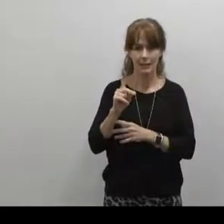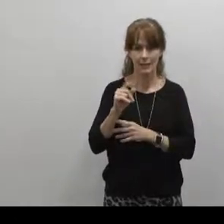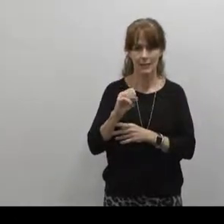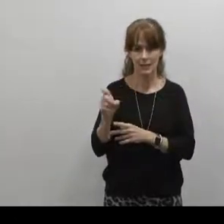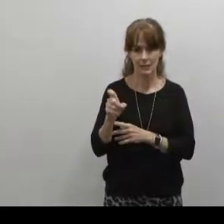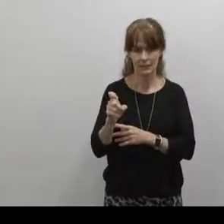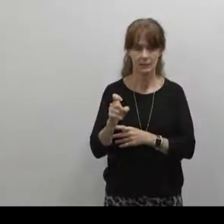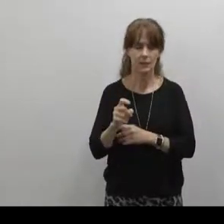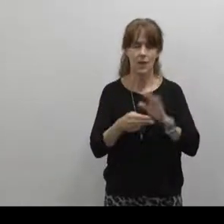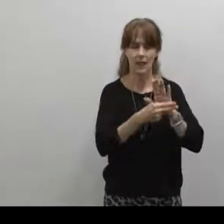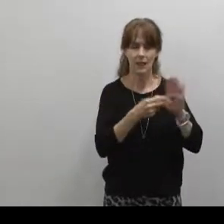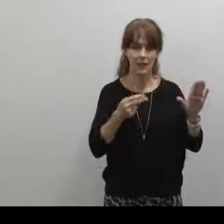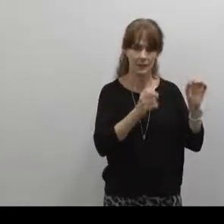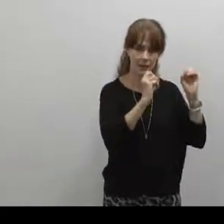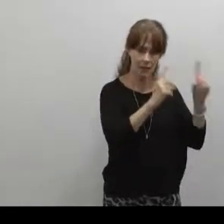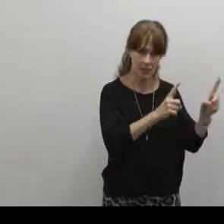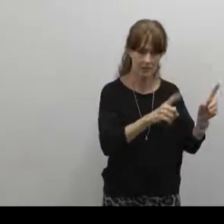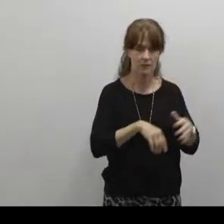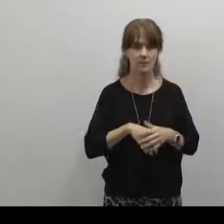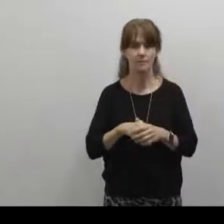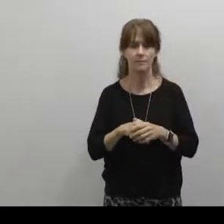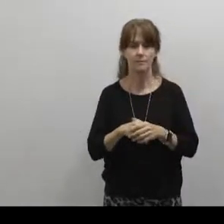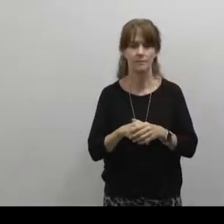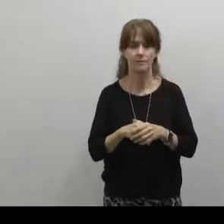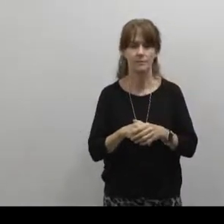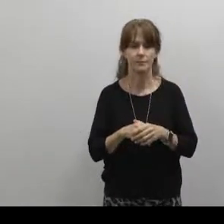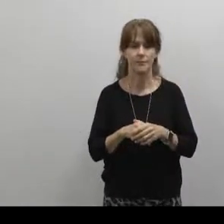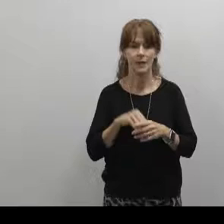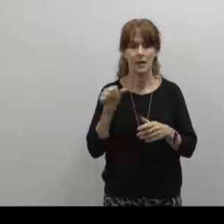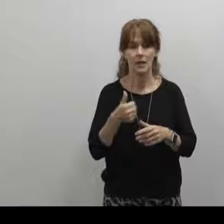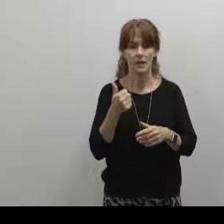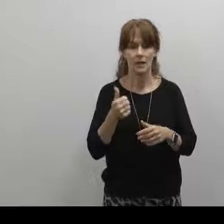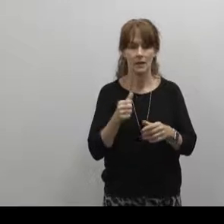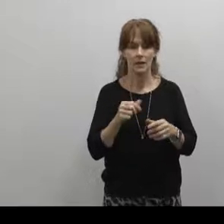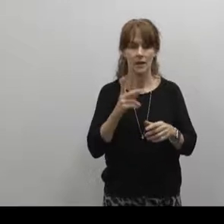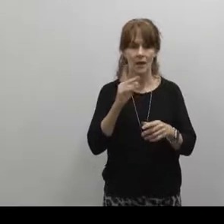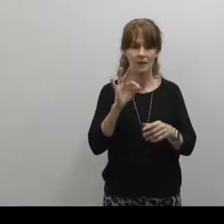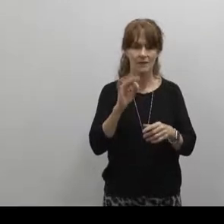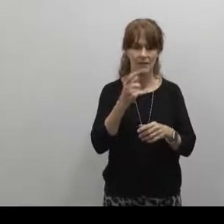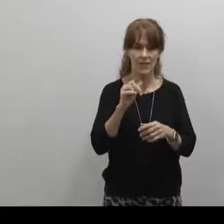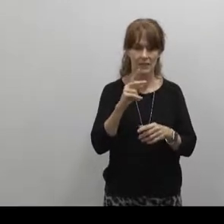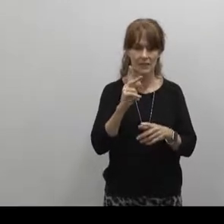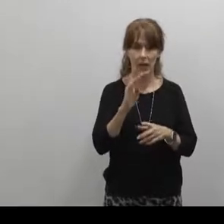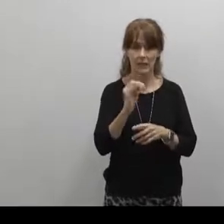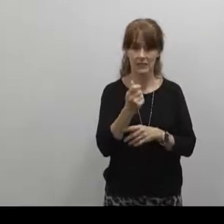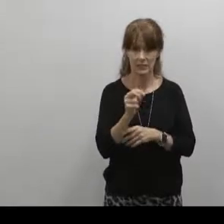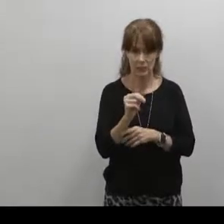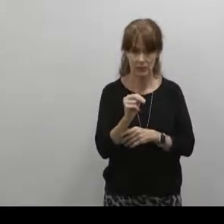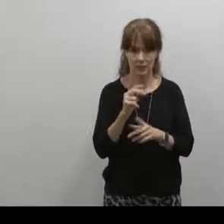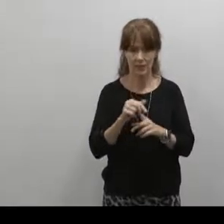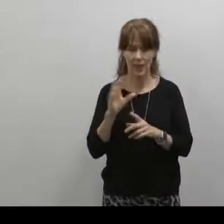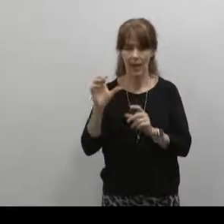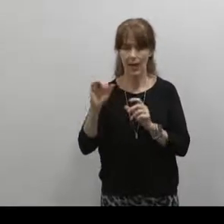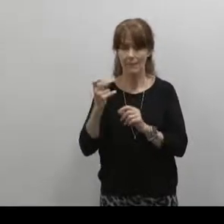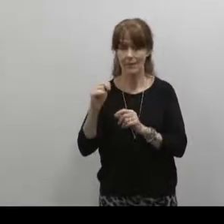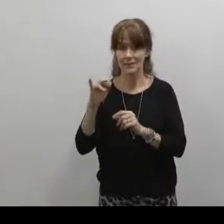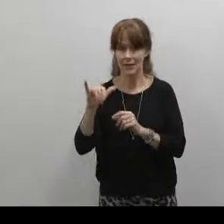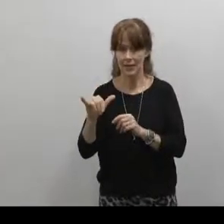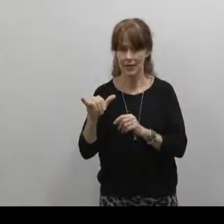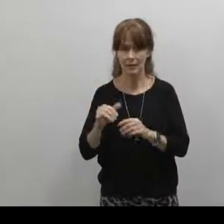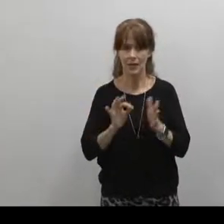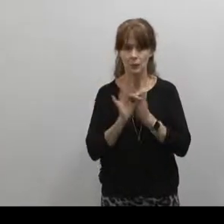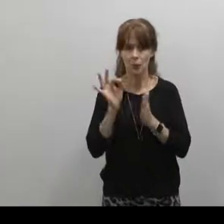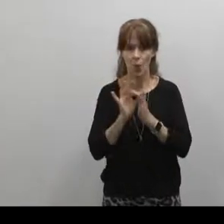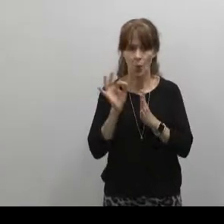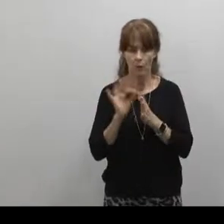miền về biết bà đẻ buồn pram muối nước bàn đạ cái lại cầm đọt đang nổi muối mình đạ nên sắc xá muối mặt tập